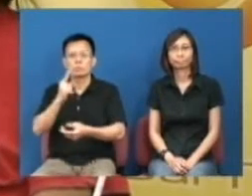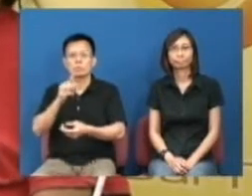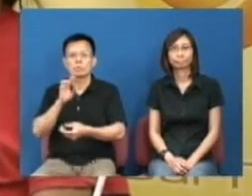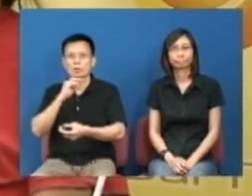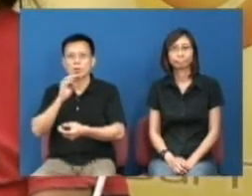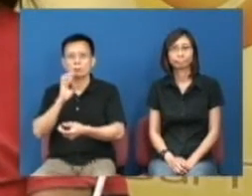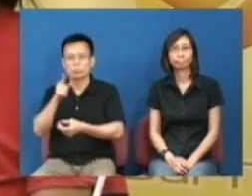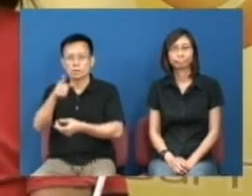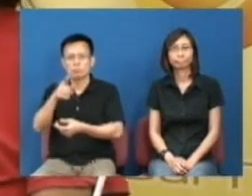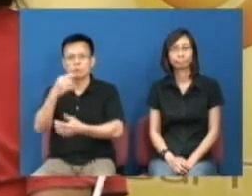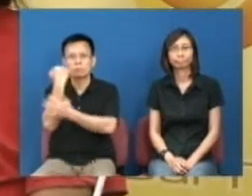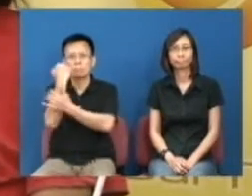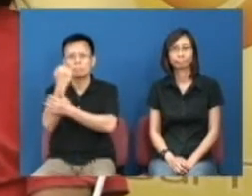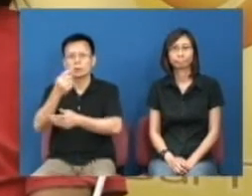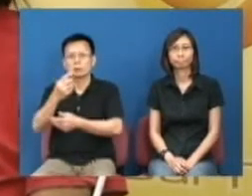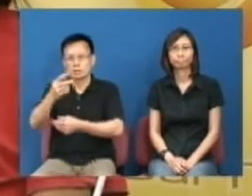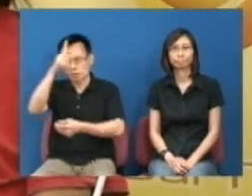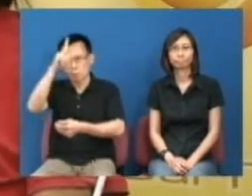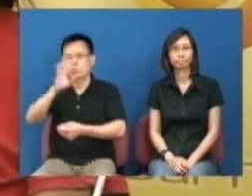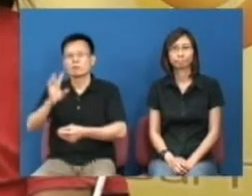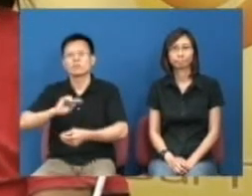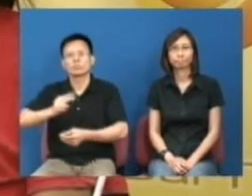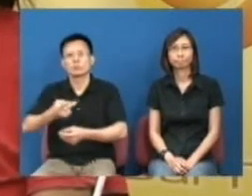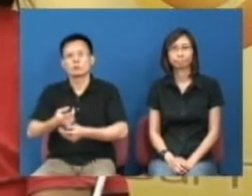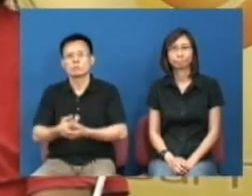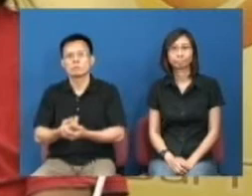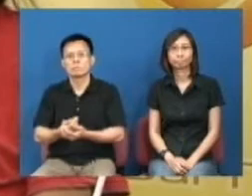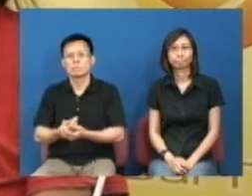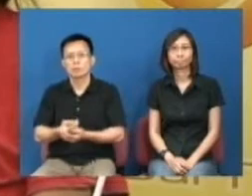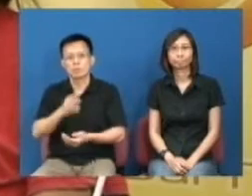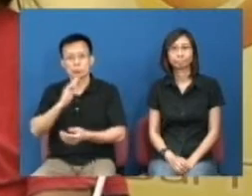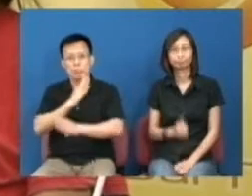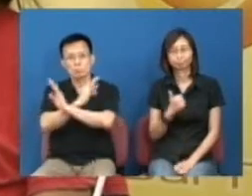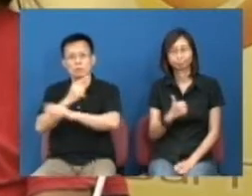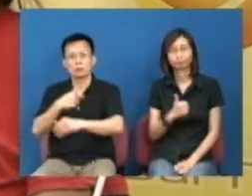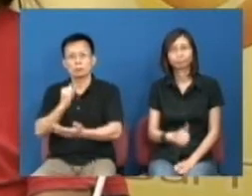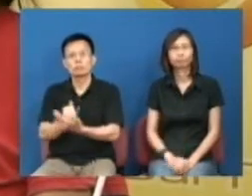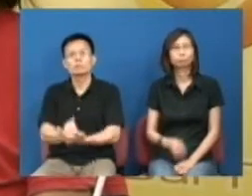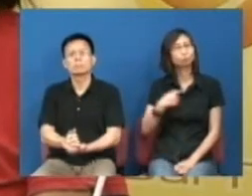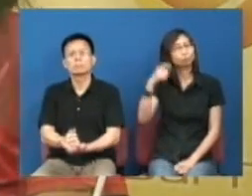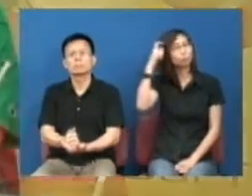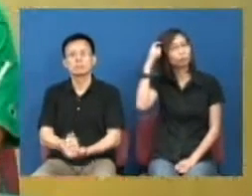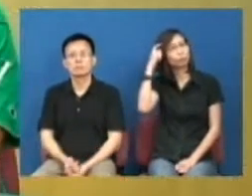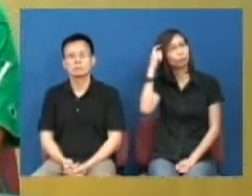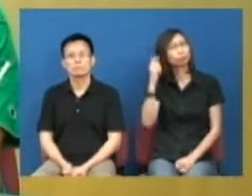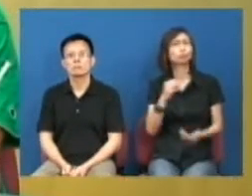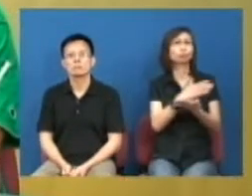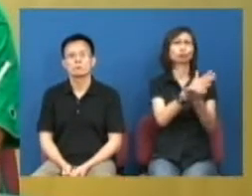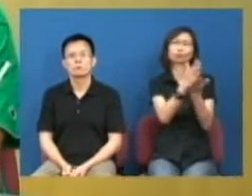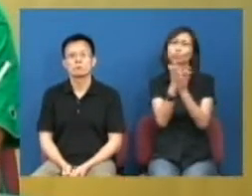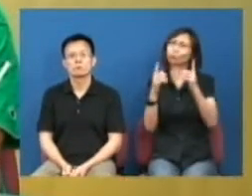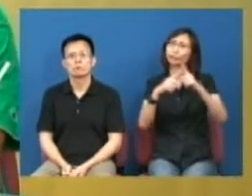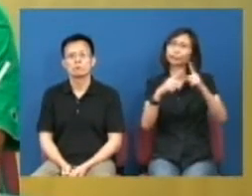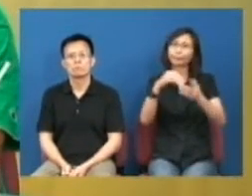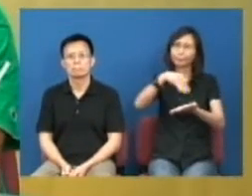會改變。你如果你無你咁攔咗我嘅時候，我咪坐喺度咯。 我諗群眾本身或者參與者本身